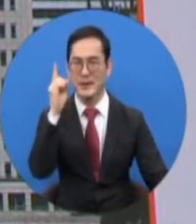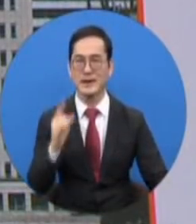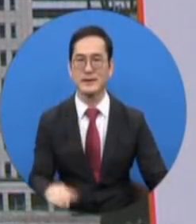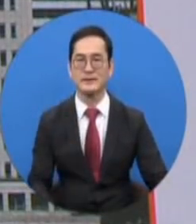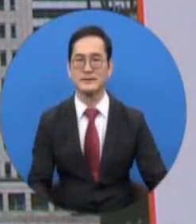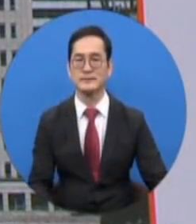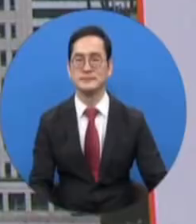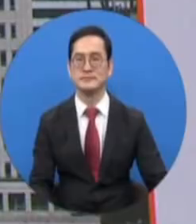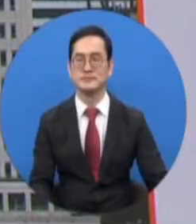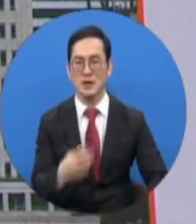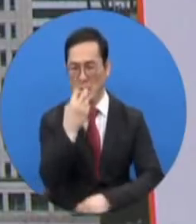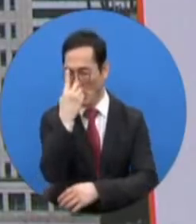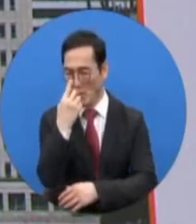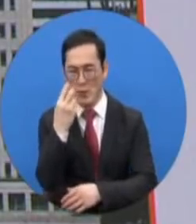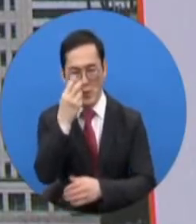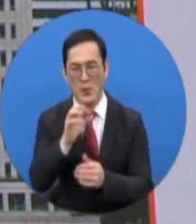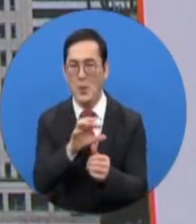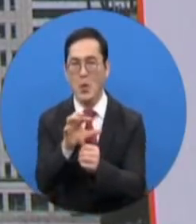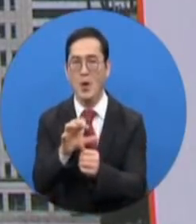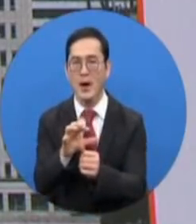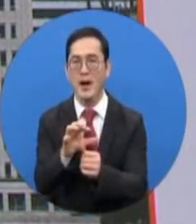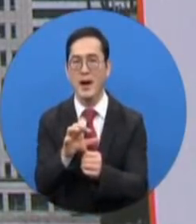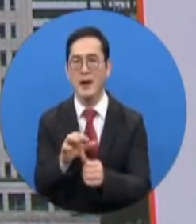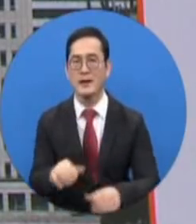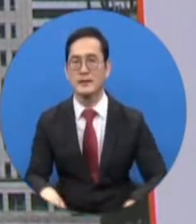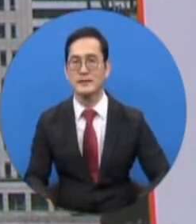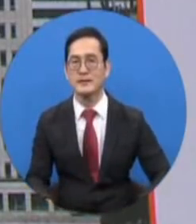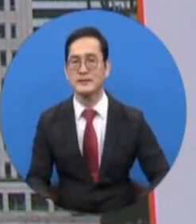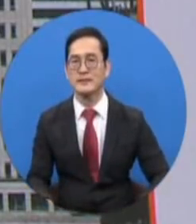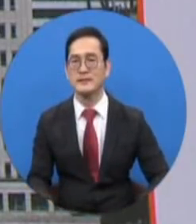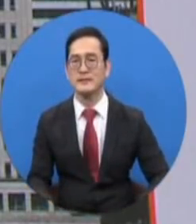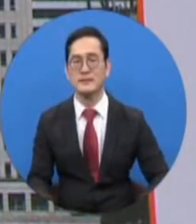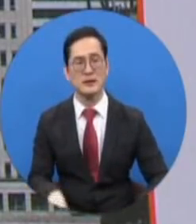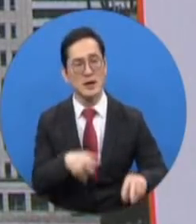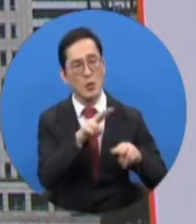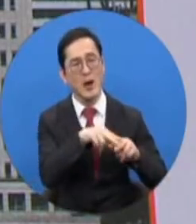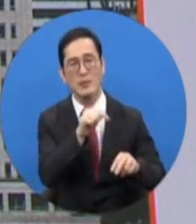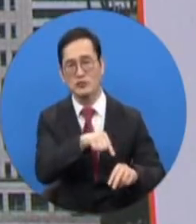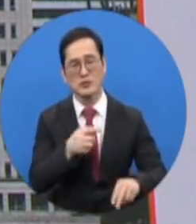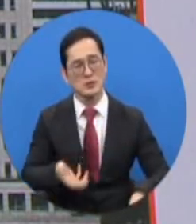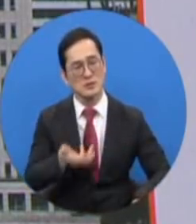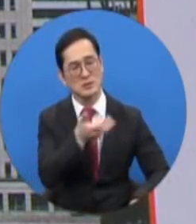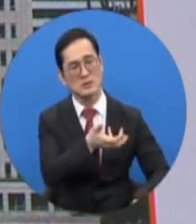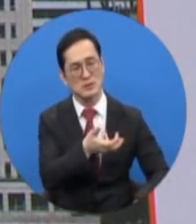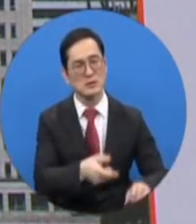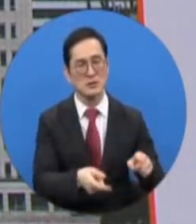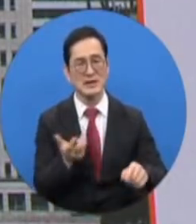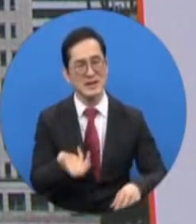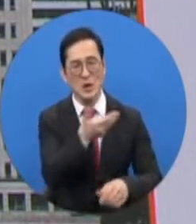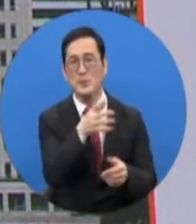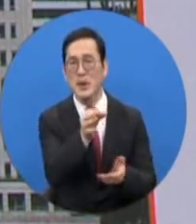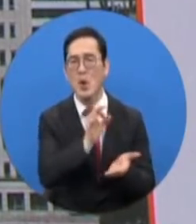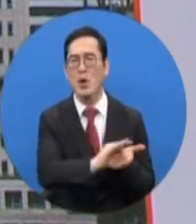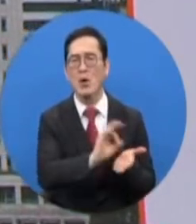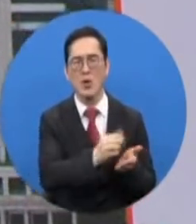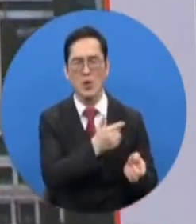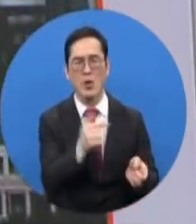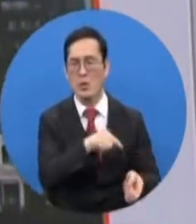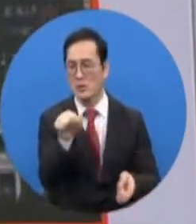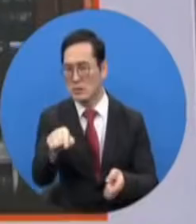2점. 이전 비용이 정부 청사로 이전했을 때보다 3분의 1으로 국민 세금도 아낄 수 있다는